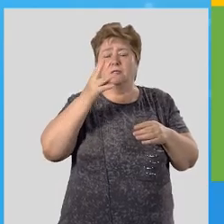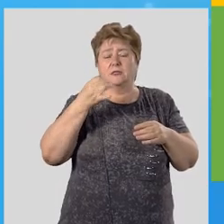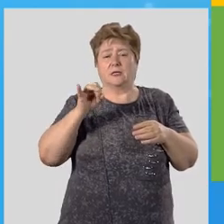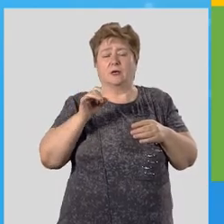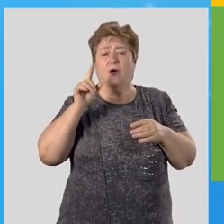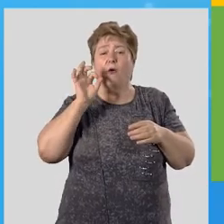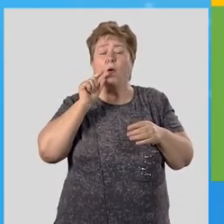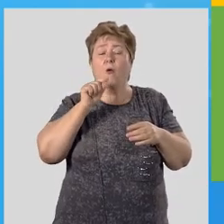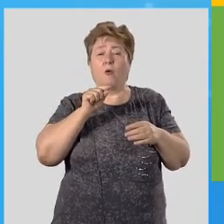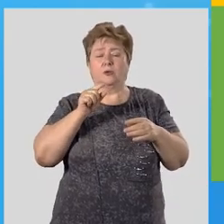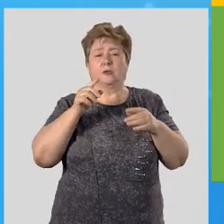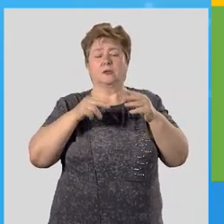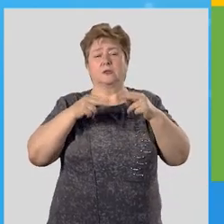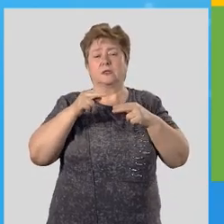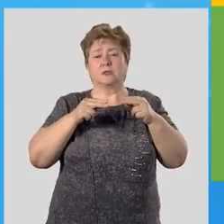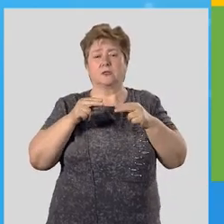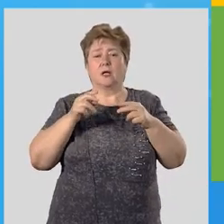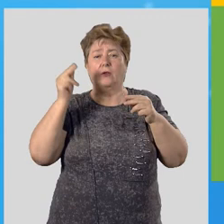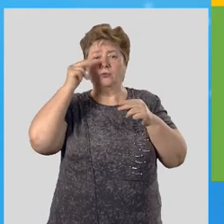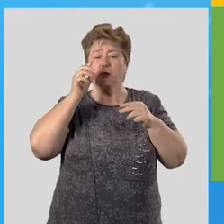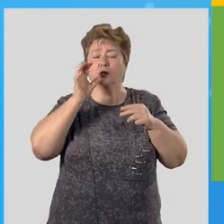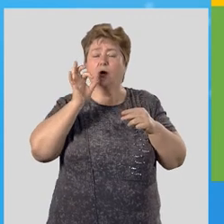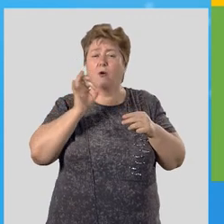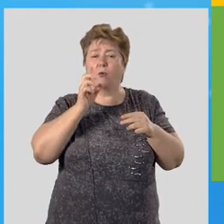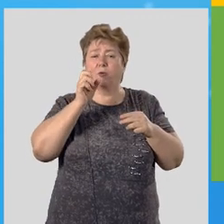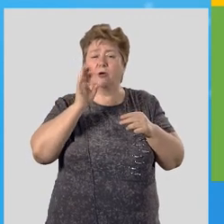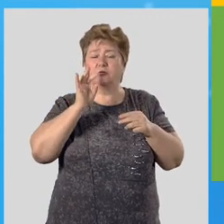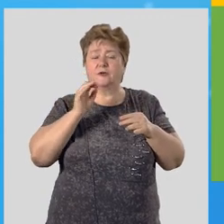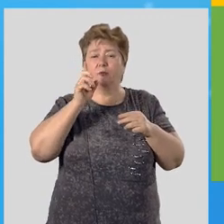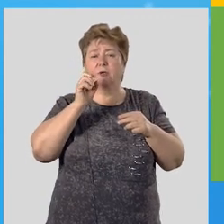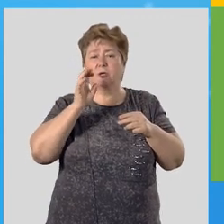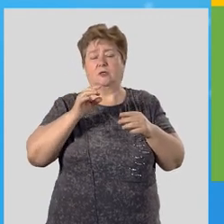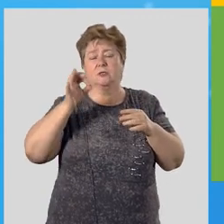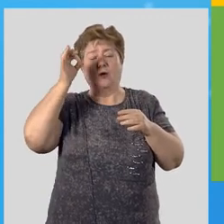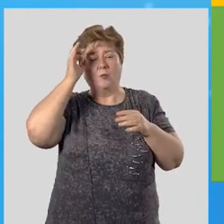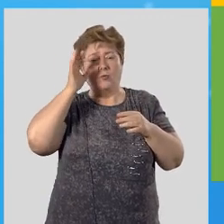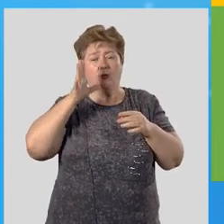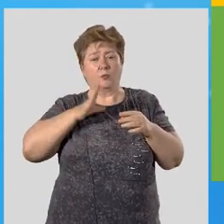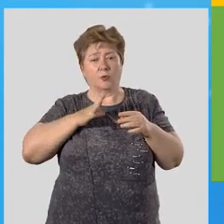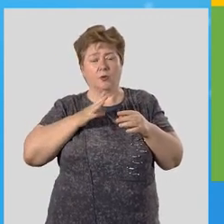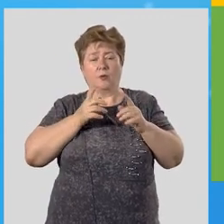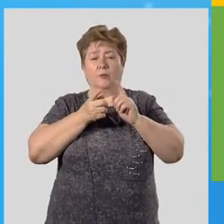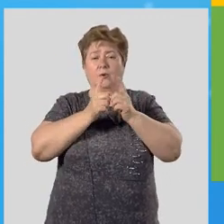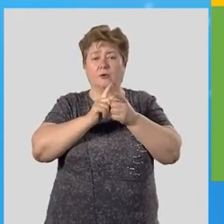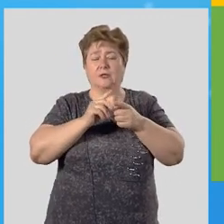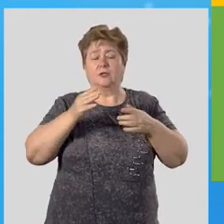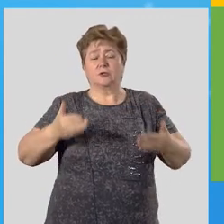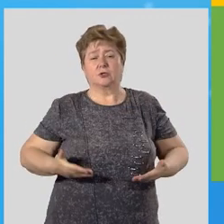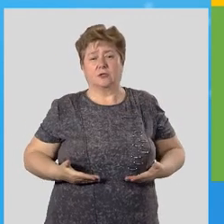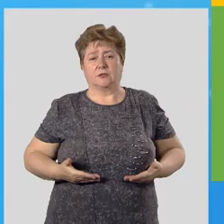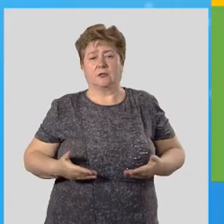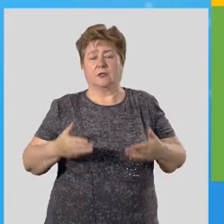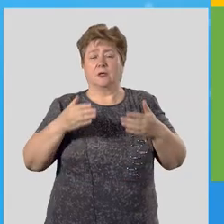Он создал учение о биосфере. «Биос», как ты помнишь, переводится как